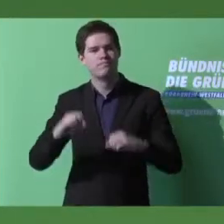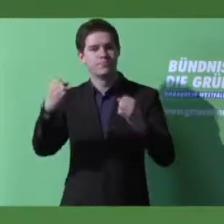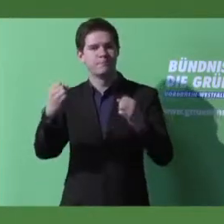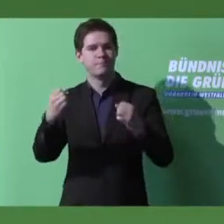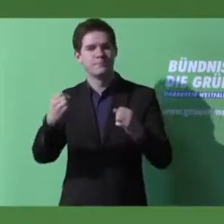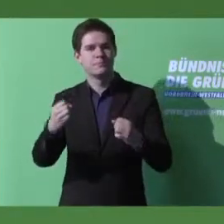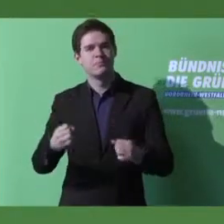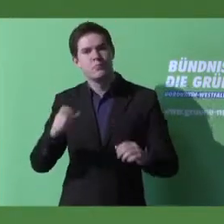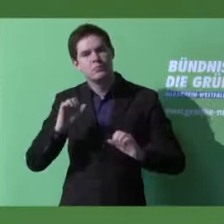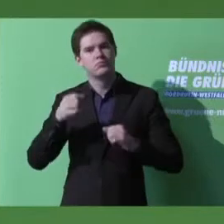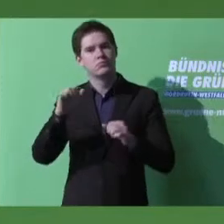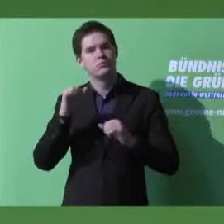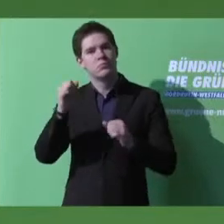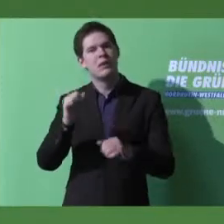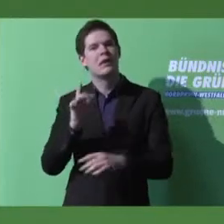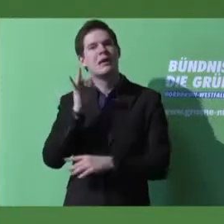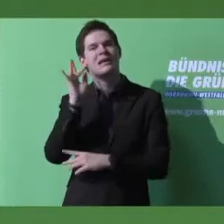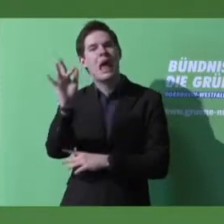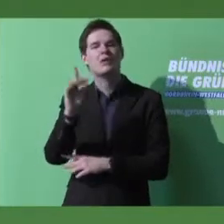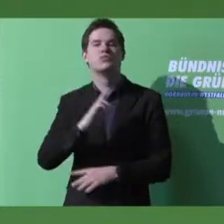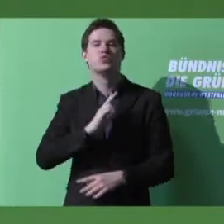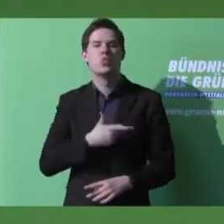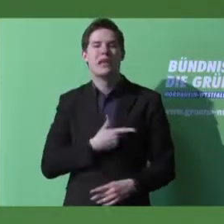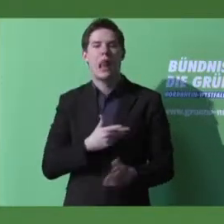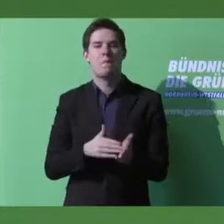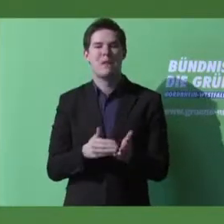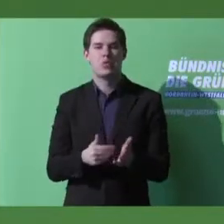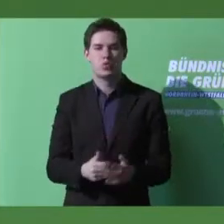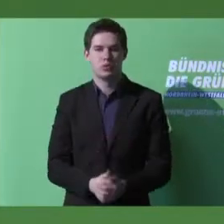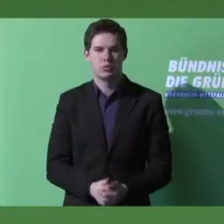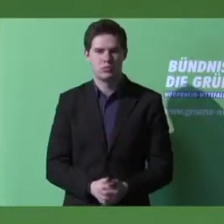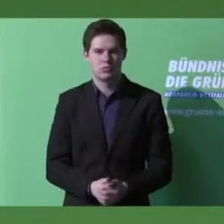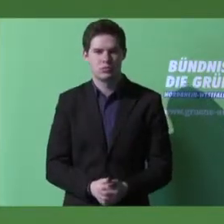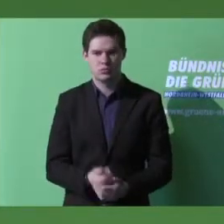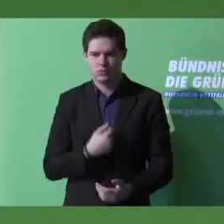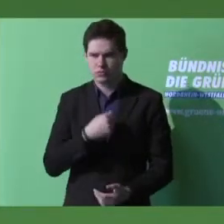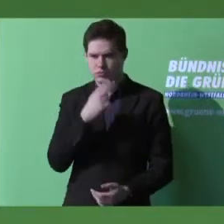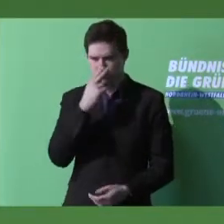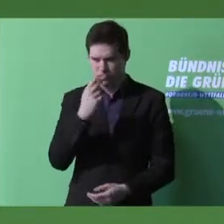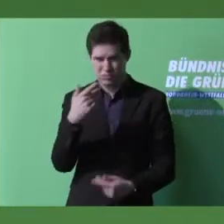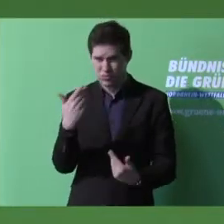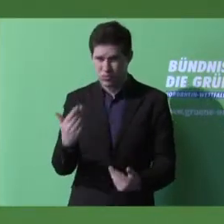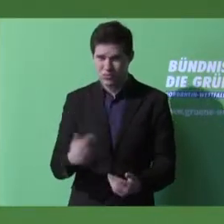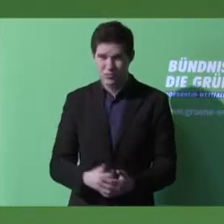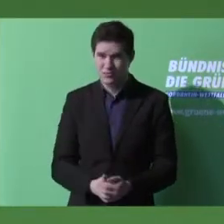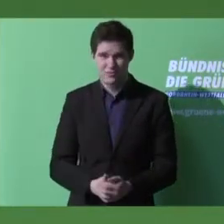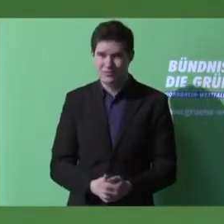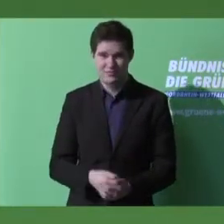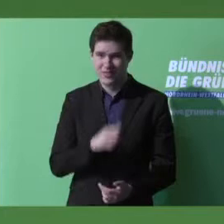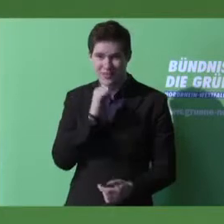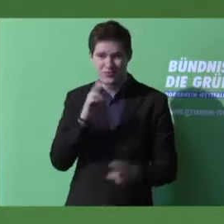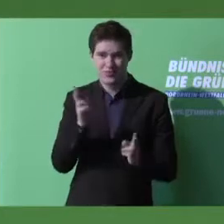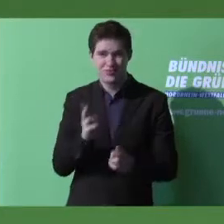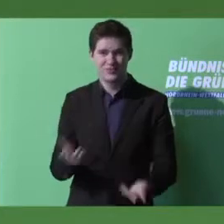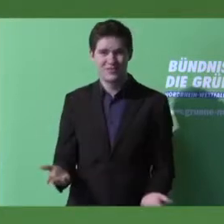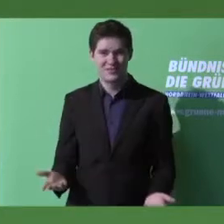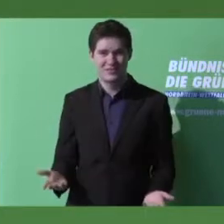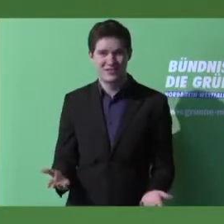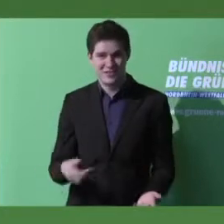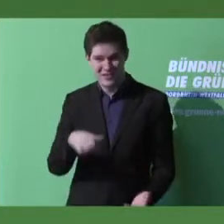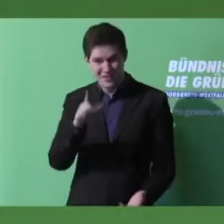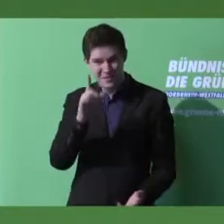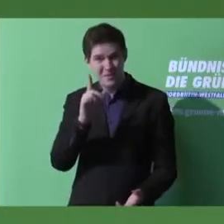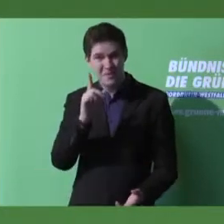gegen angebliche Sozialbetrüger. Nein, lieber Herr Friedrich, es ist nicht